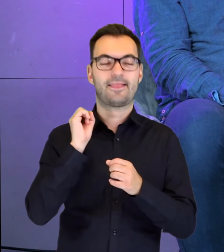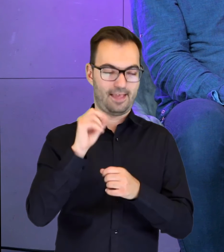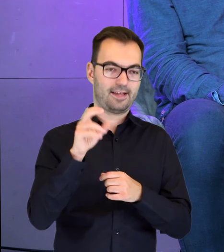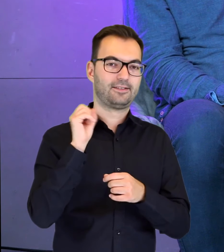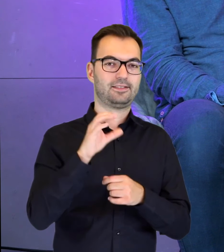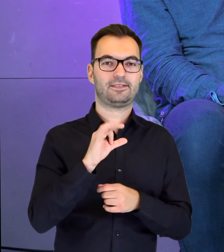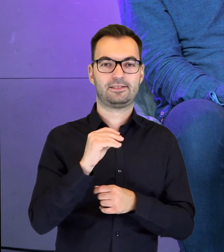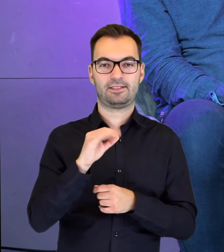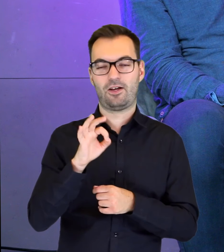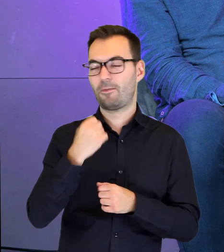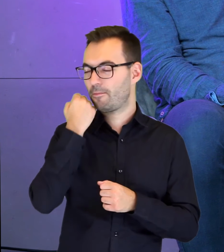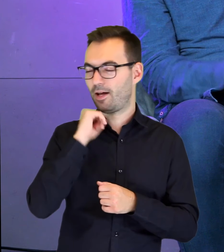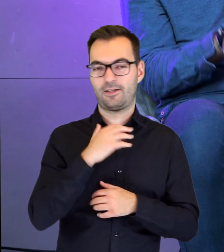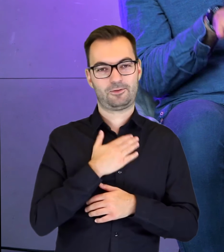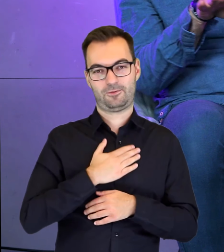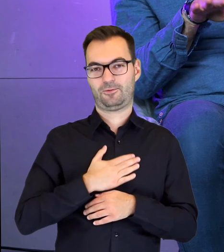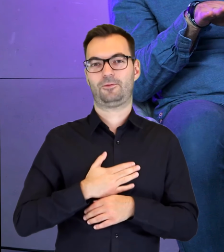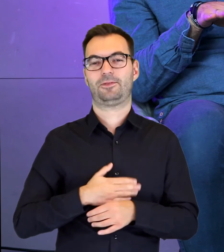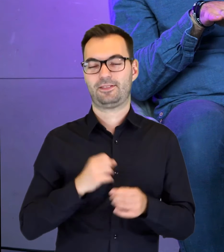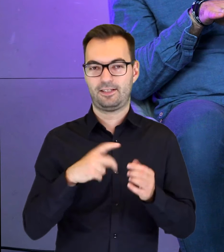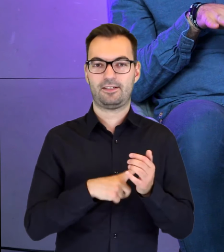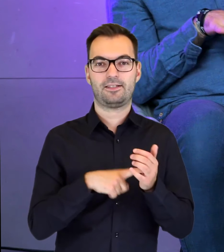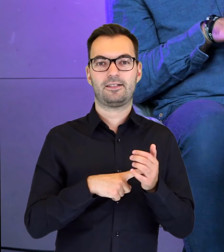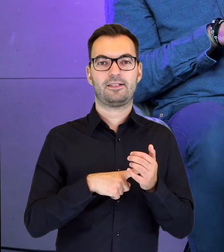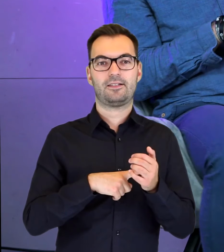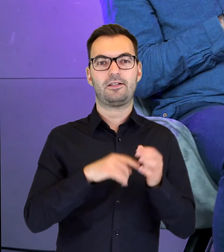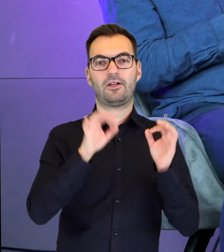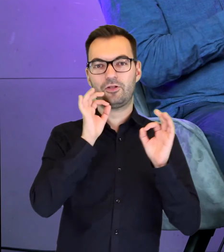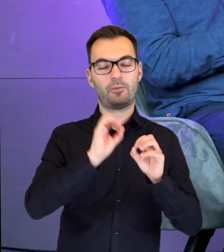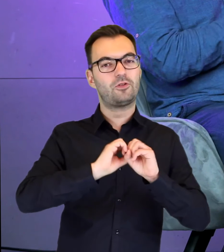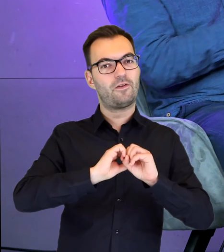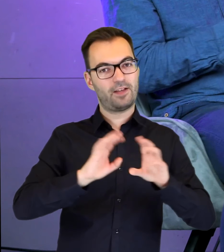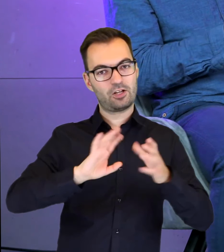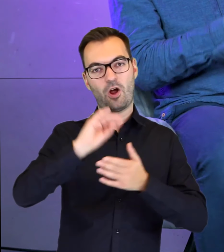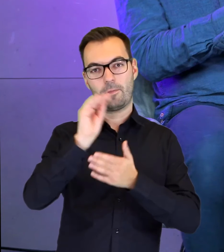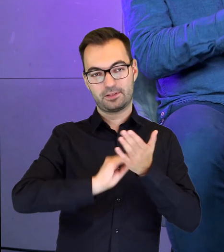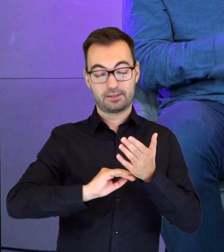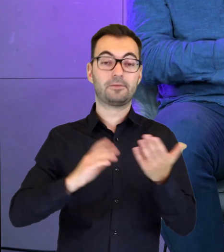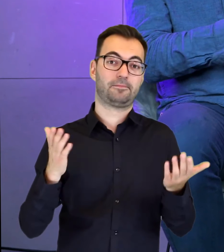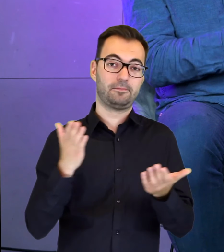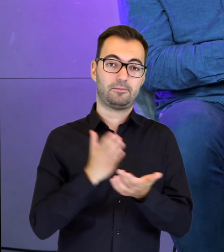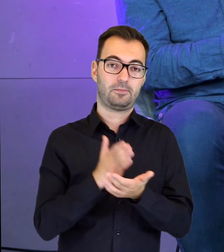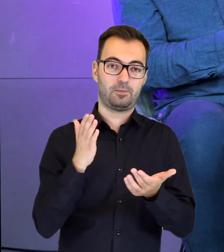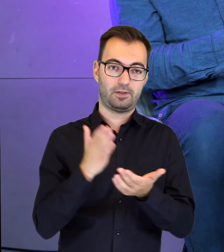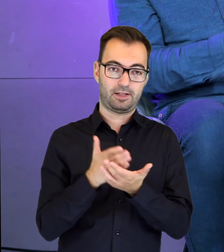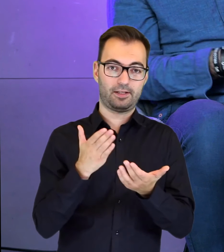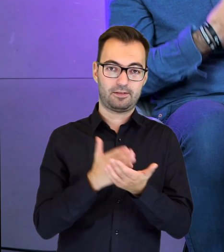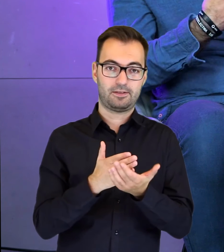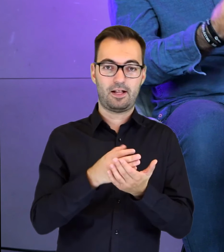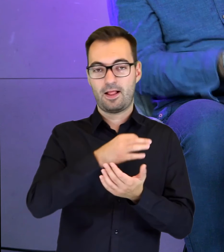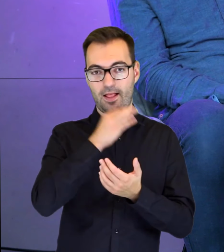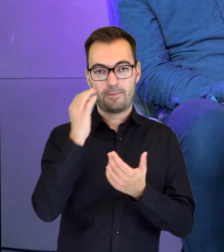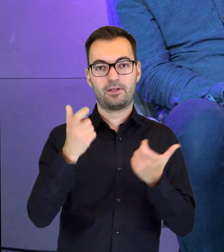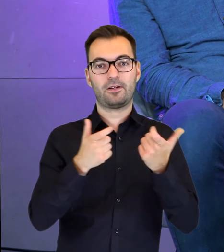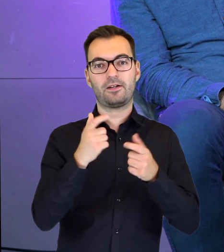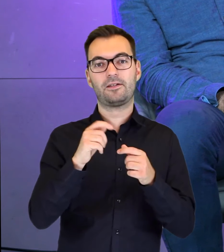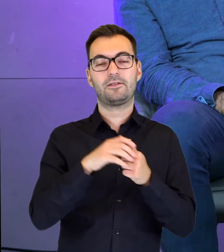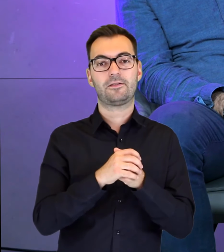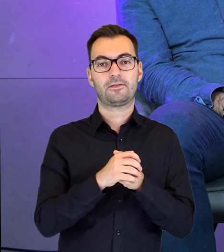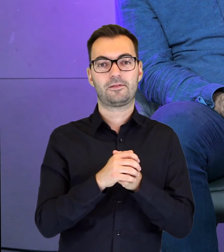co Bo pamiętajmy tak naprawdę że są też napisać mapy fractal Soft bardzo lubi seks mapy i te segmenty